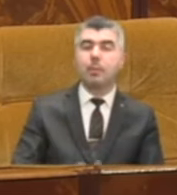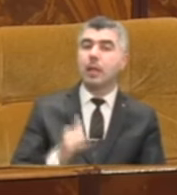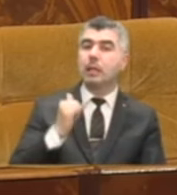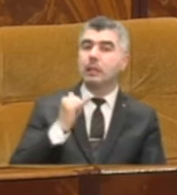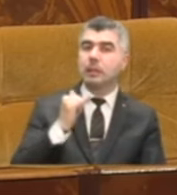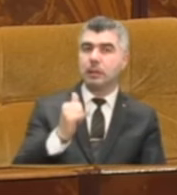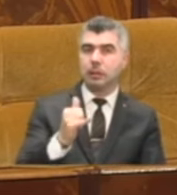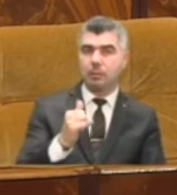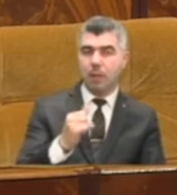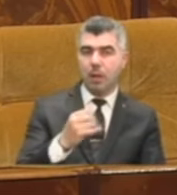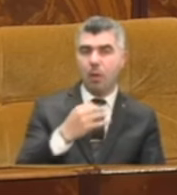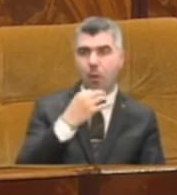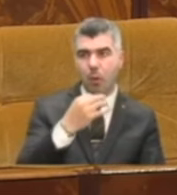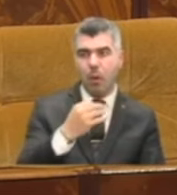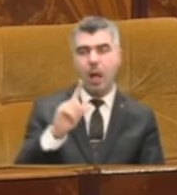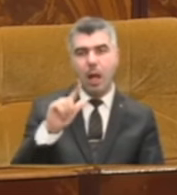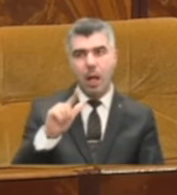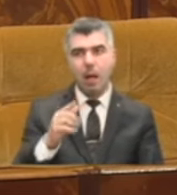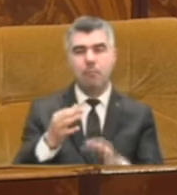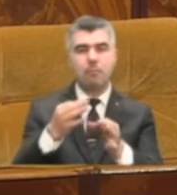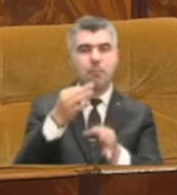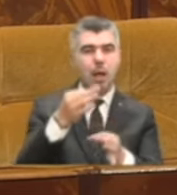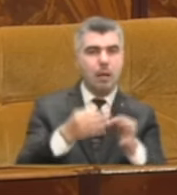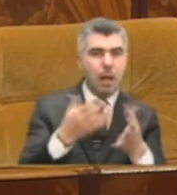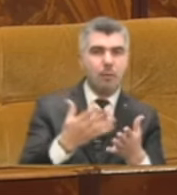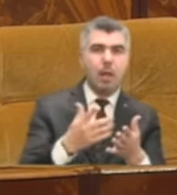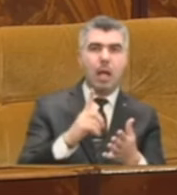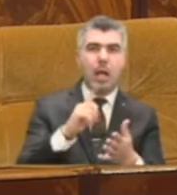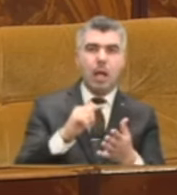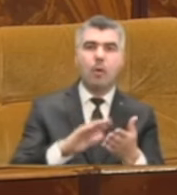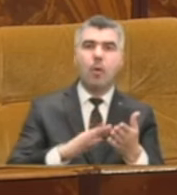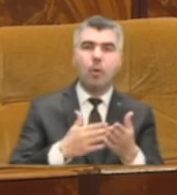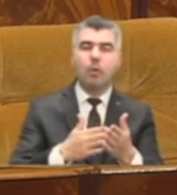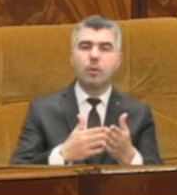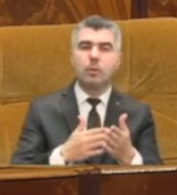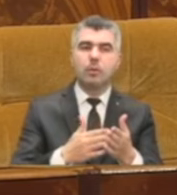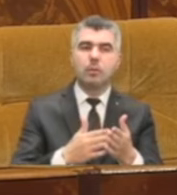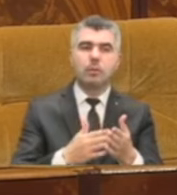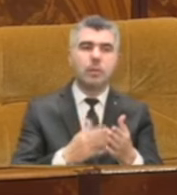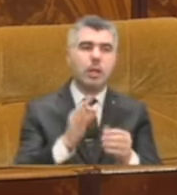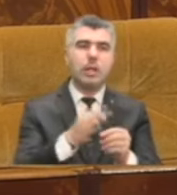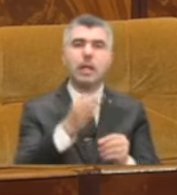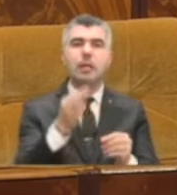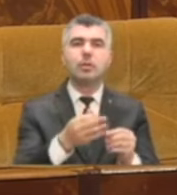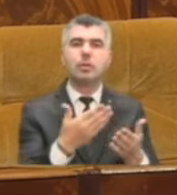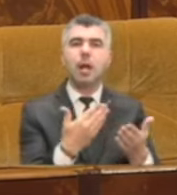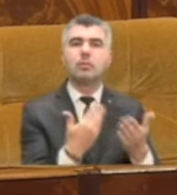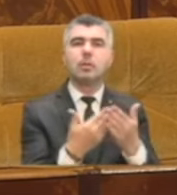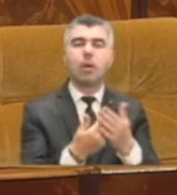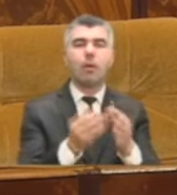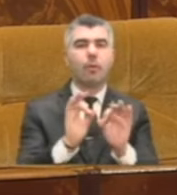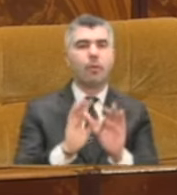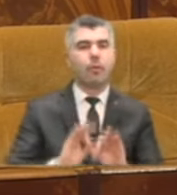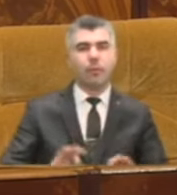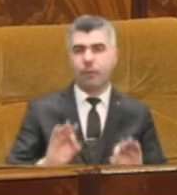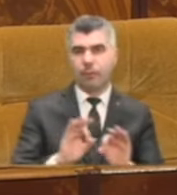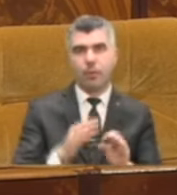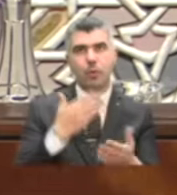كاين الحكم، راه كاين التحكيم، ولكن اين نحن من هذا الموضوع؟